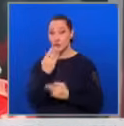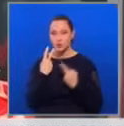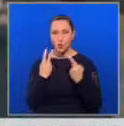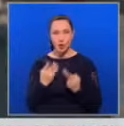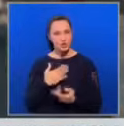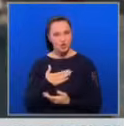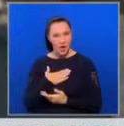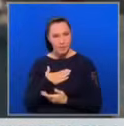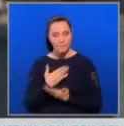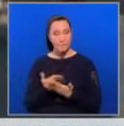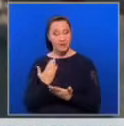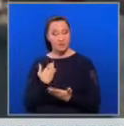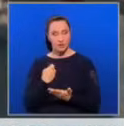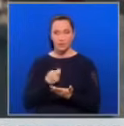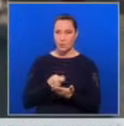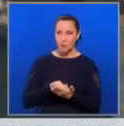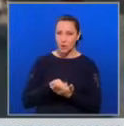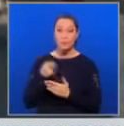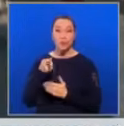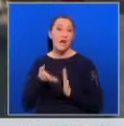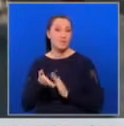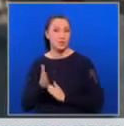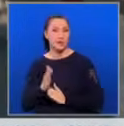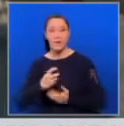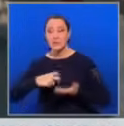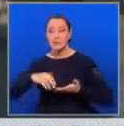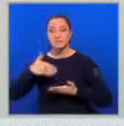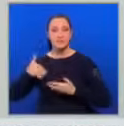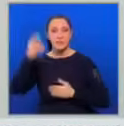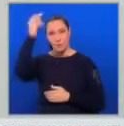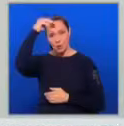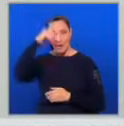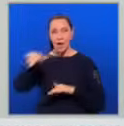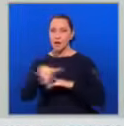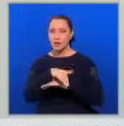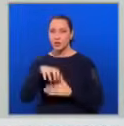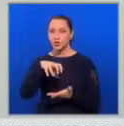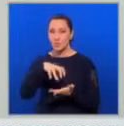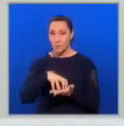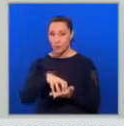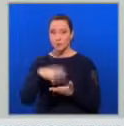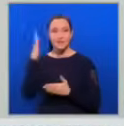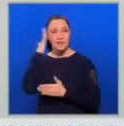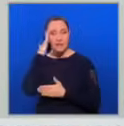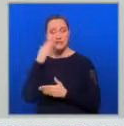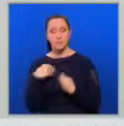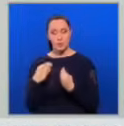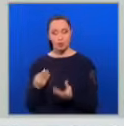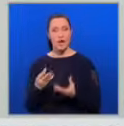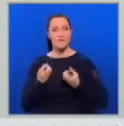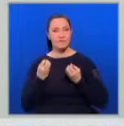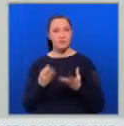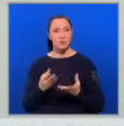окаже че имам предварително си плащам и тогава тръгвам да излизам извън българия на граничните пунктове в страната се предоставя